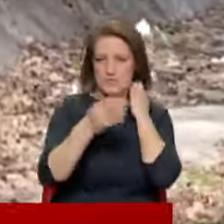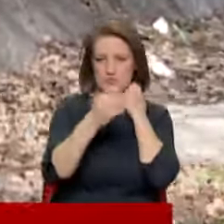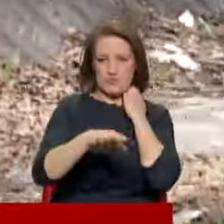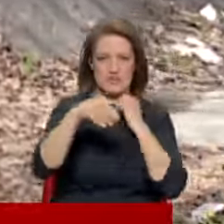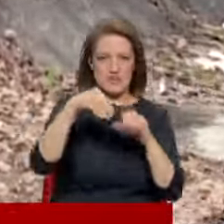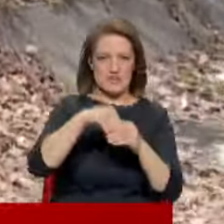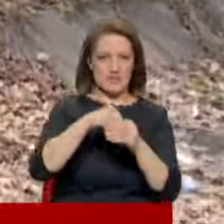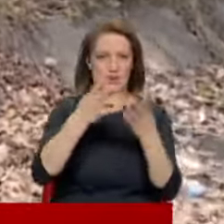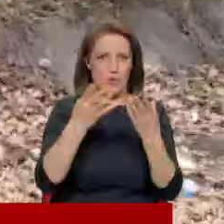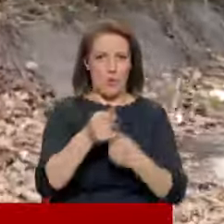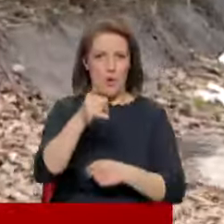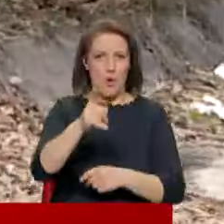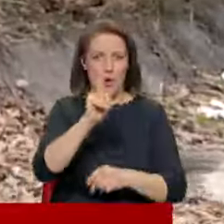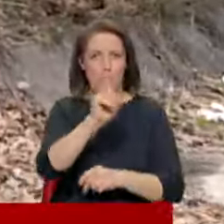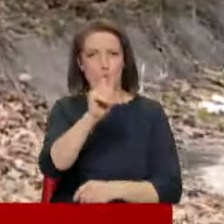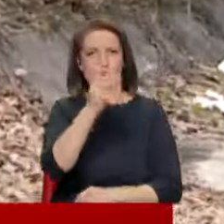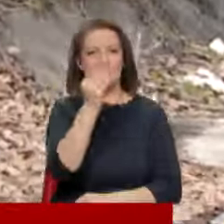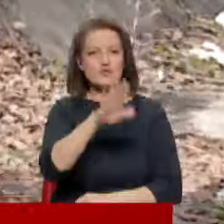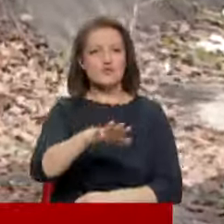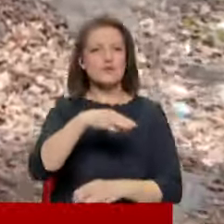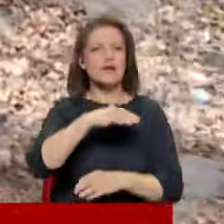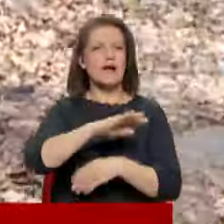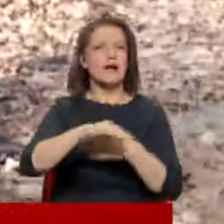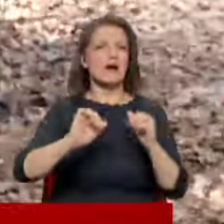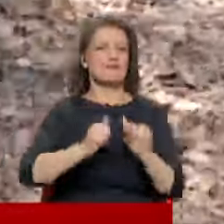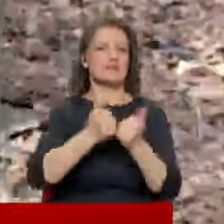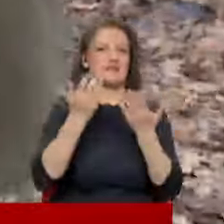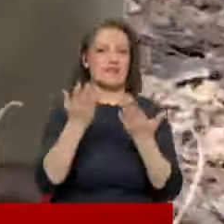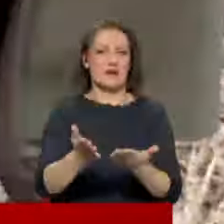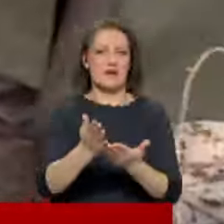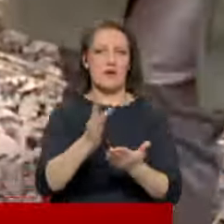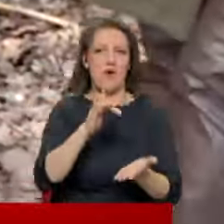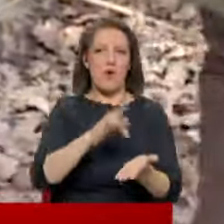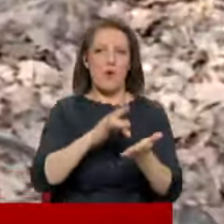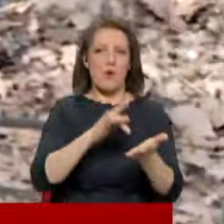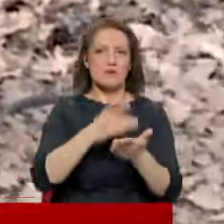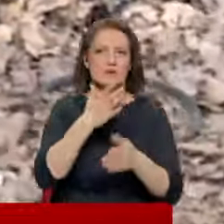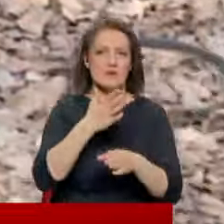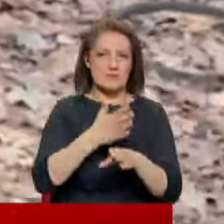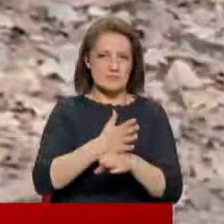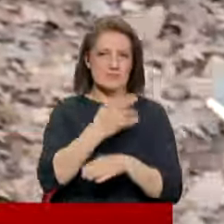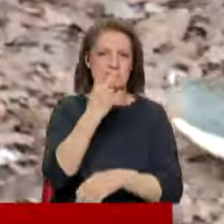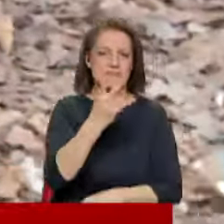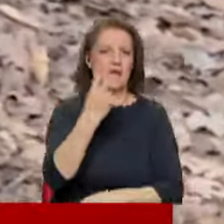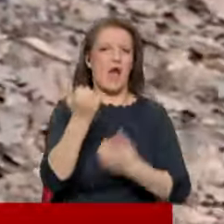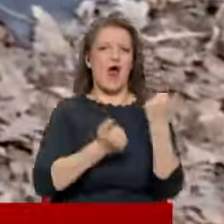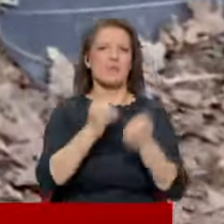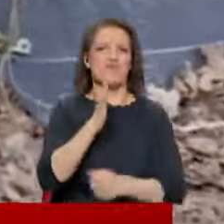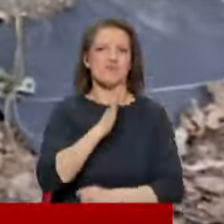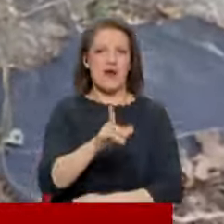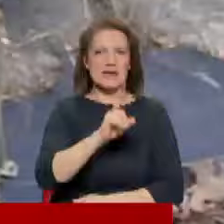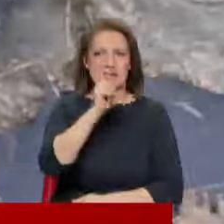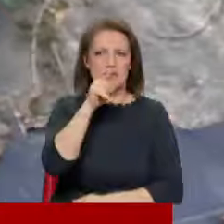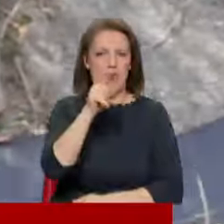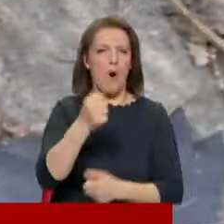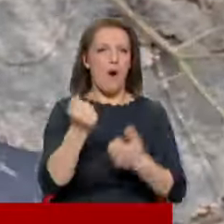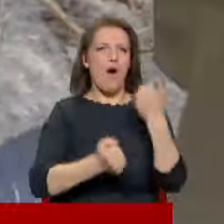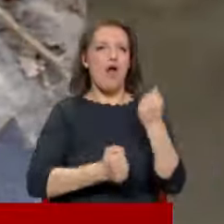da aralarında bulunduğu 10 çocuğun karıştığı kazada ortada aslında iki araç var. Yalnızca